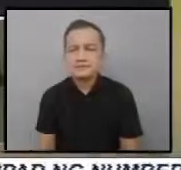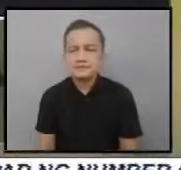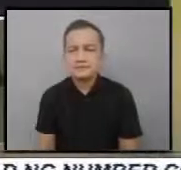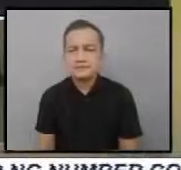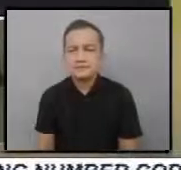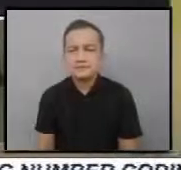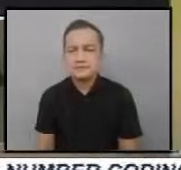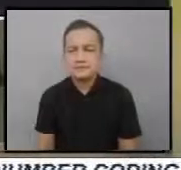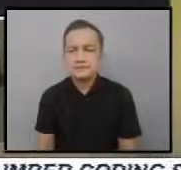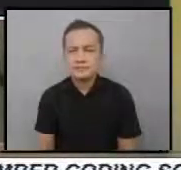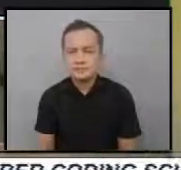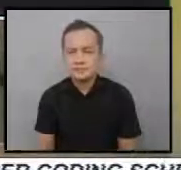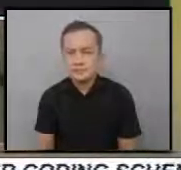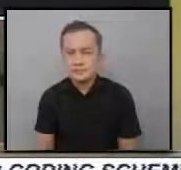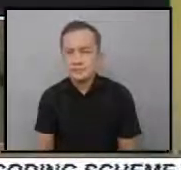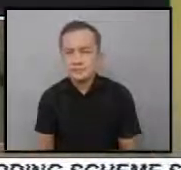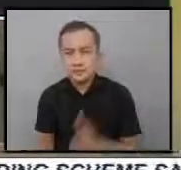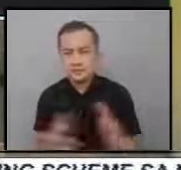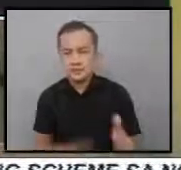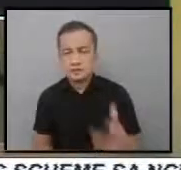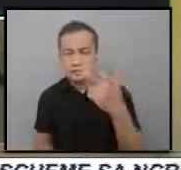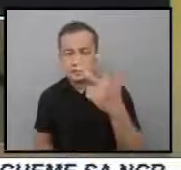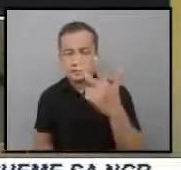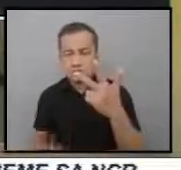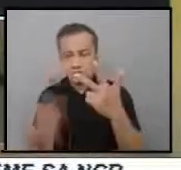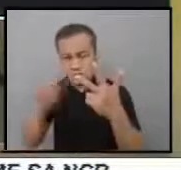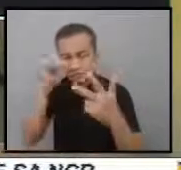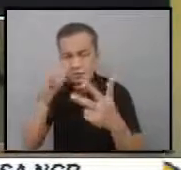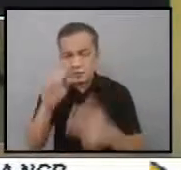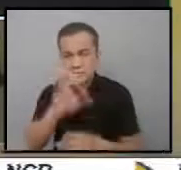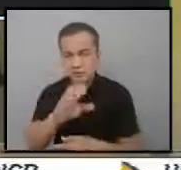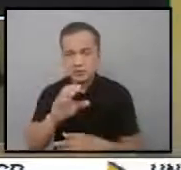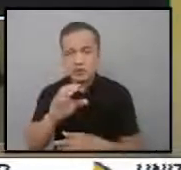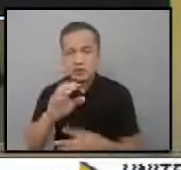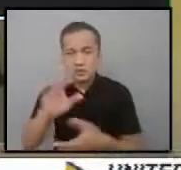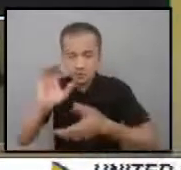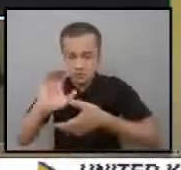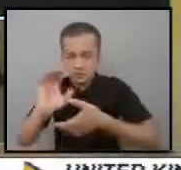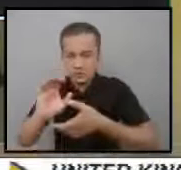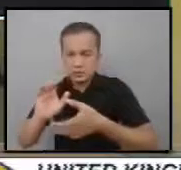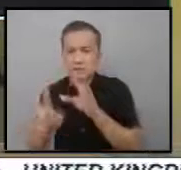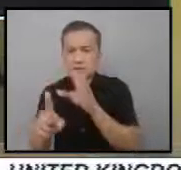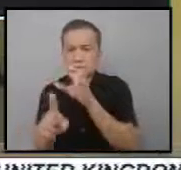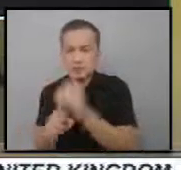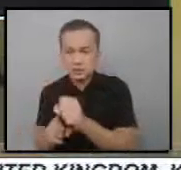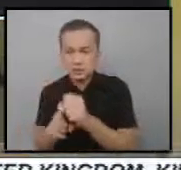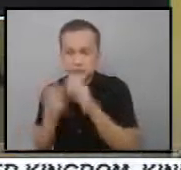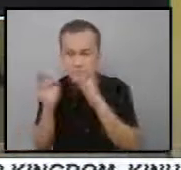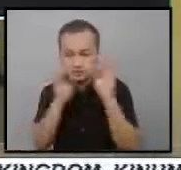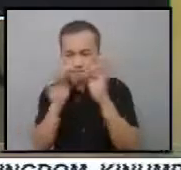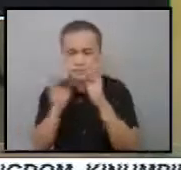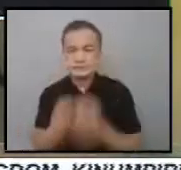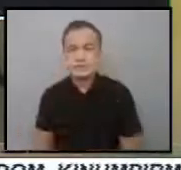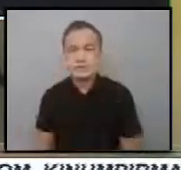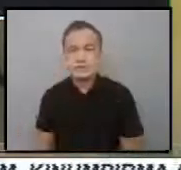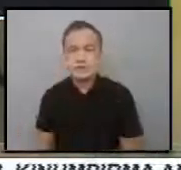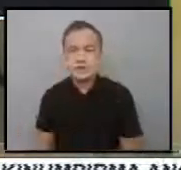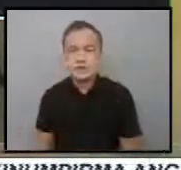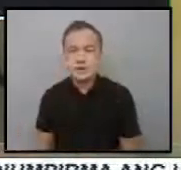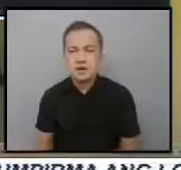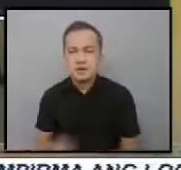Tatlong lalaki sa Caloocan arestado matapos mahulihan ng illegal at droga ng Masita dahil sa hindi pagsusot ng face